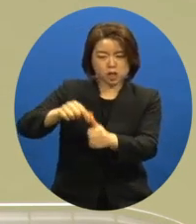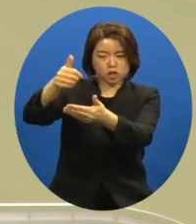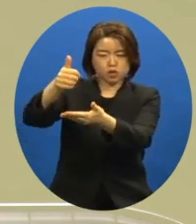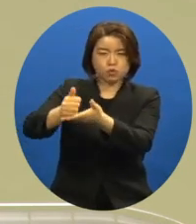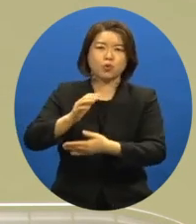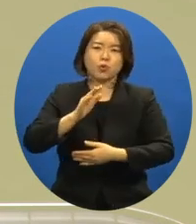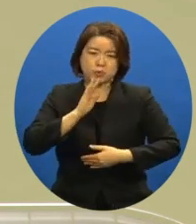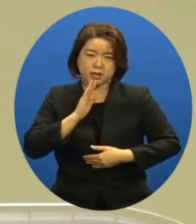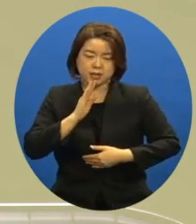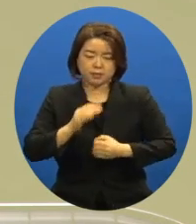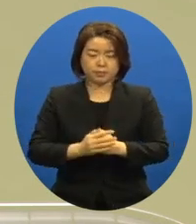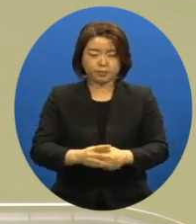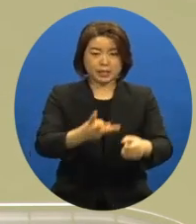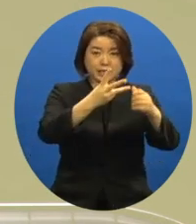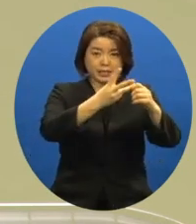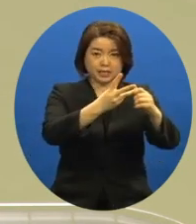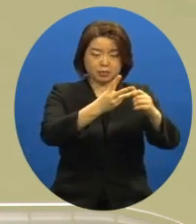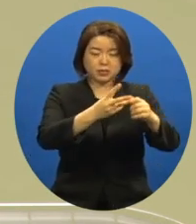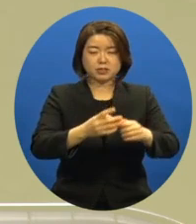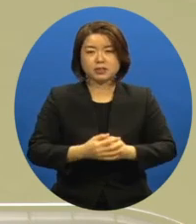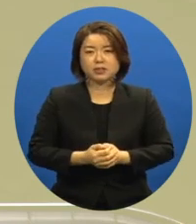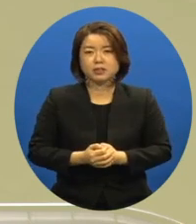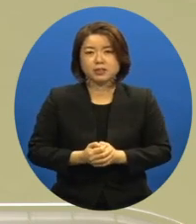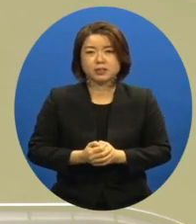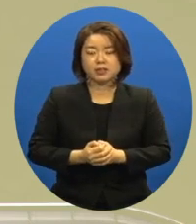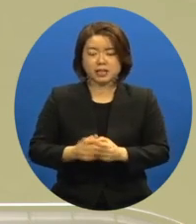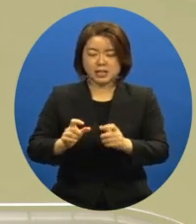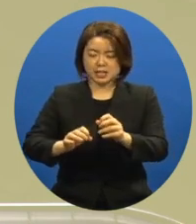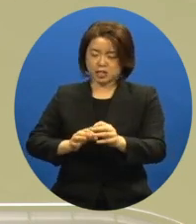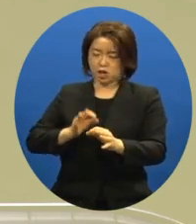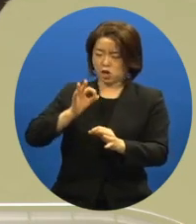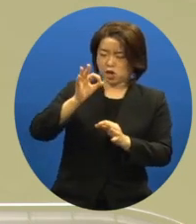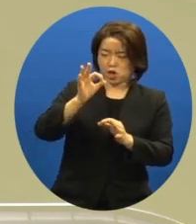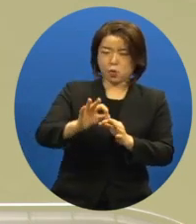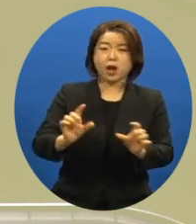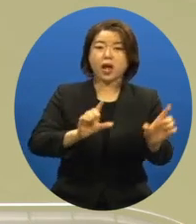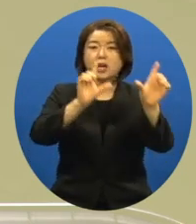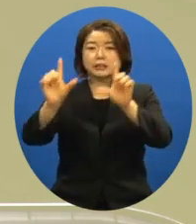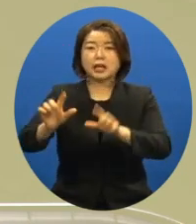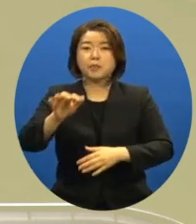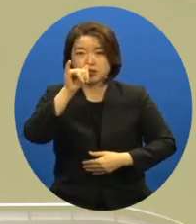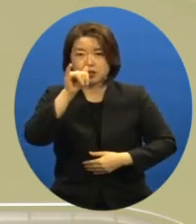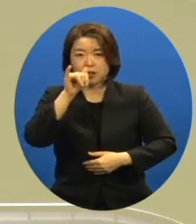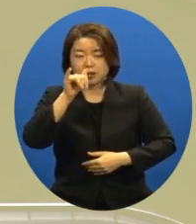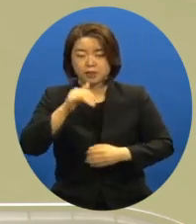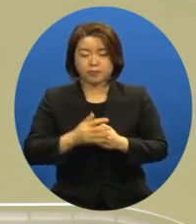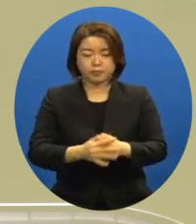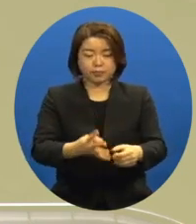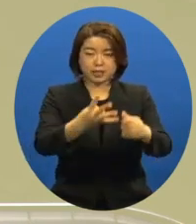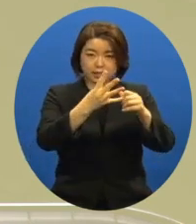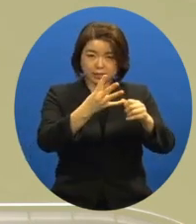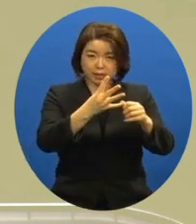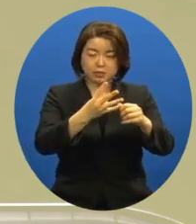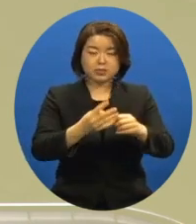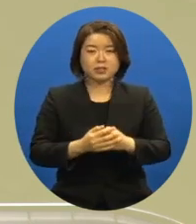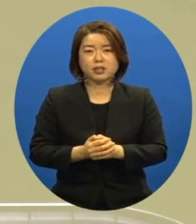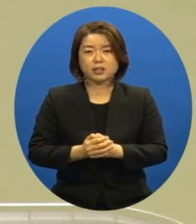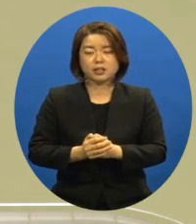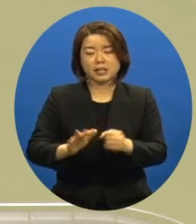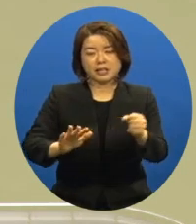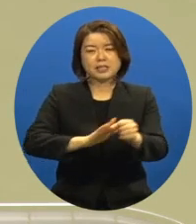구세주이시다. 세 번째는 영원한 삶이 있다. 네 번째는